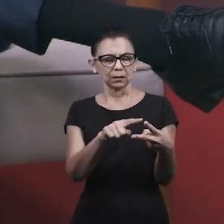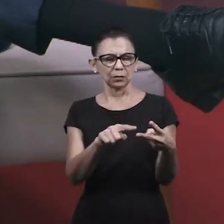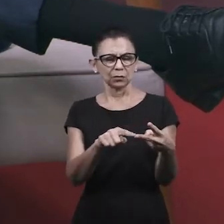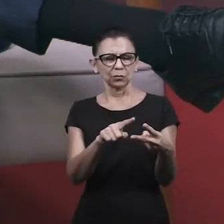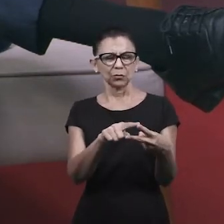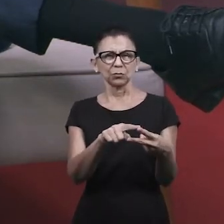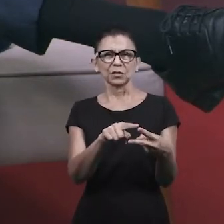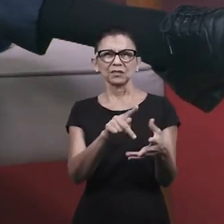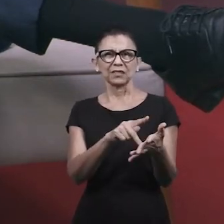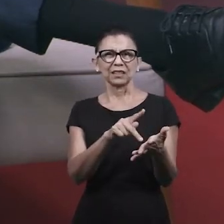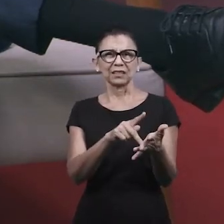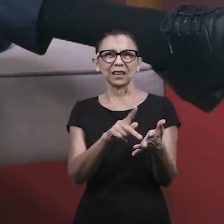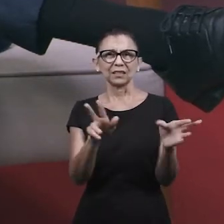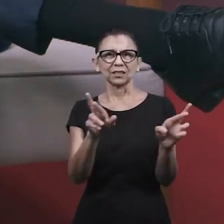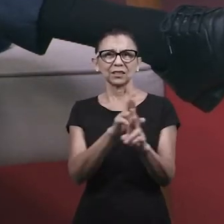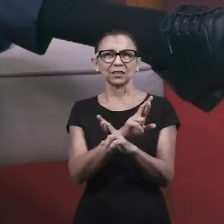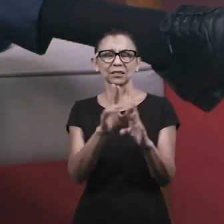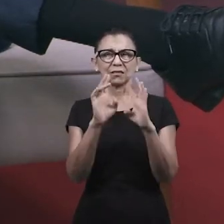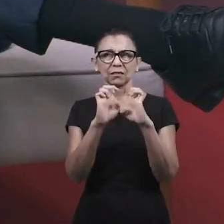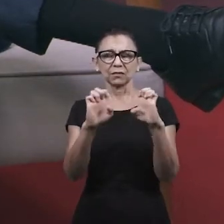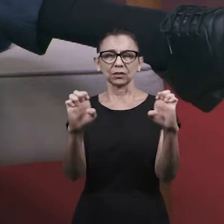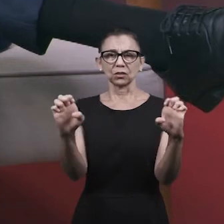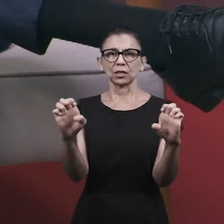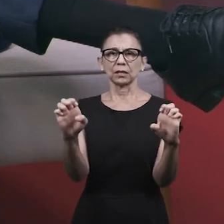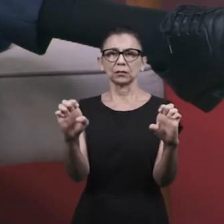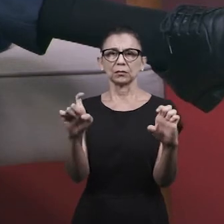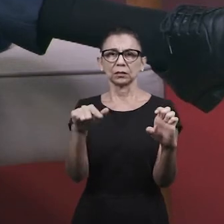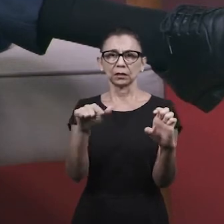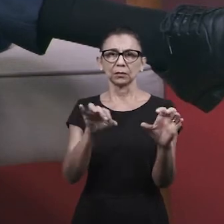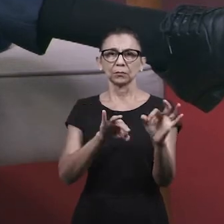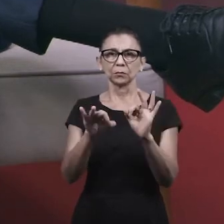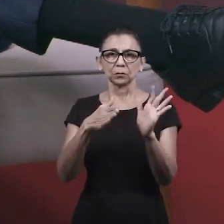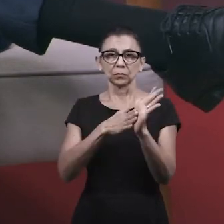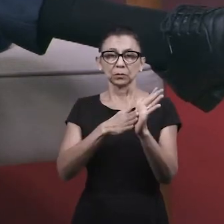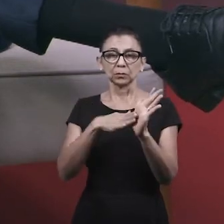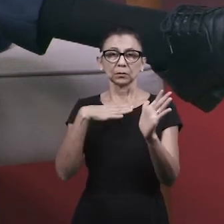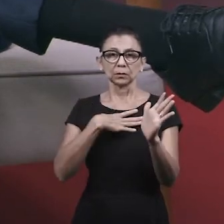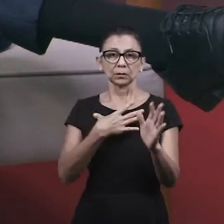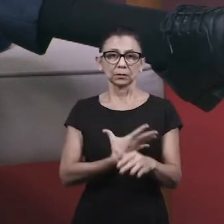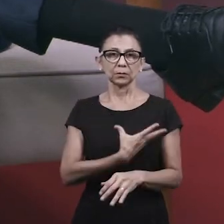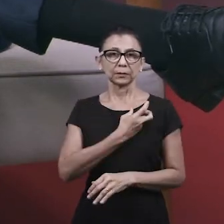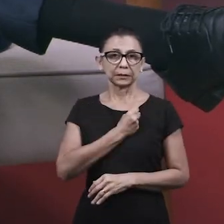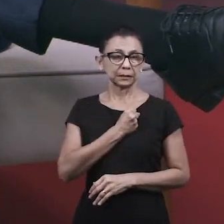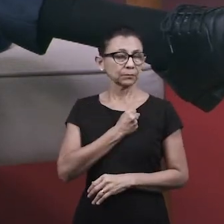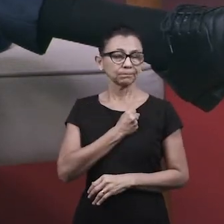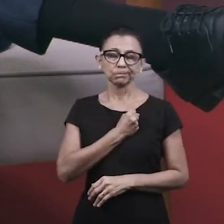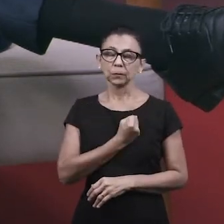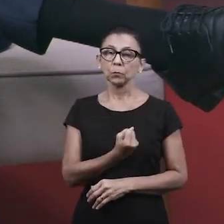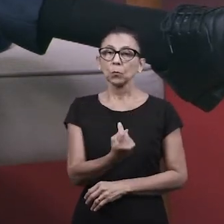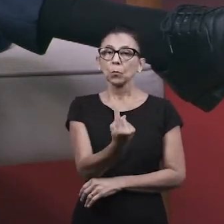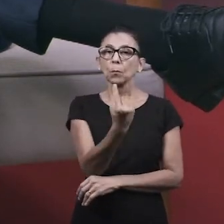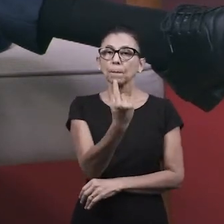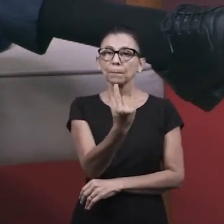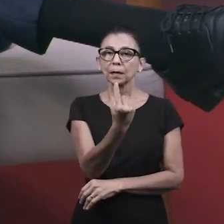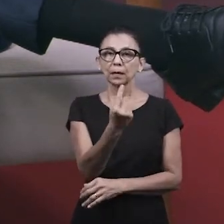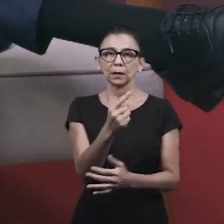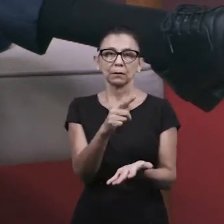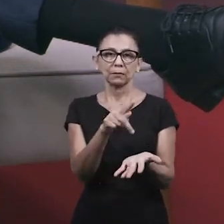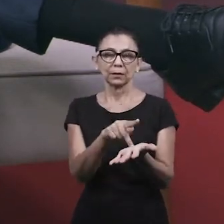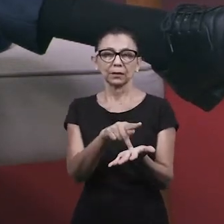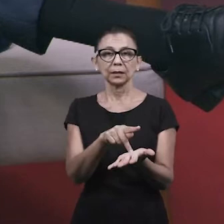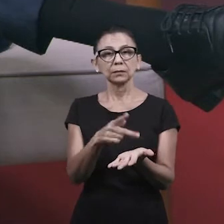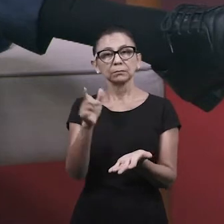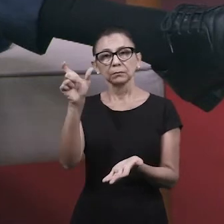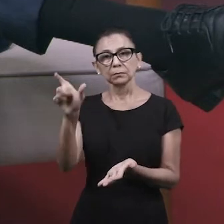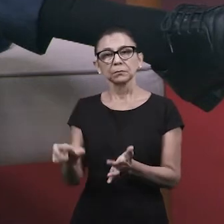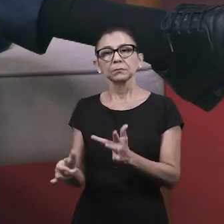d'une vérité unique. Il n'existe pas de vérité par rapport à l'évangile, par